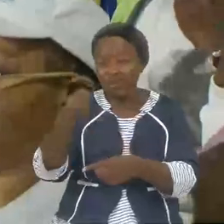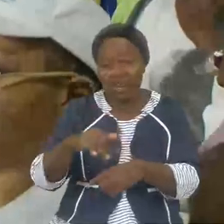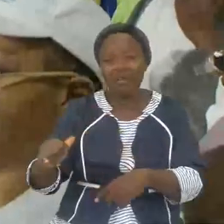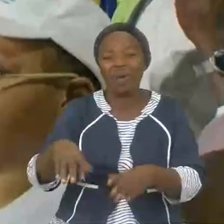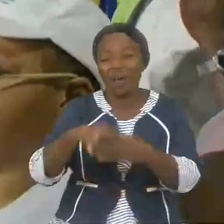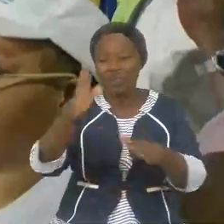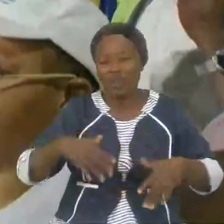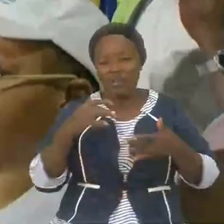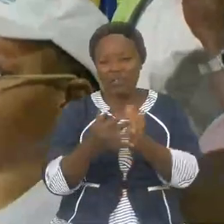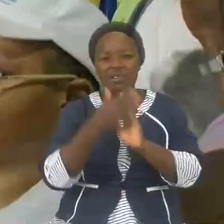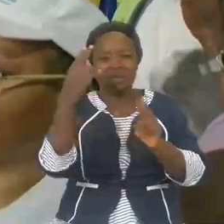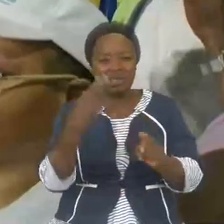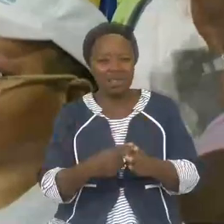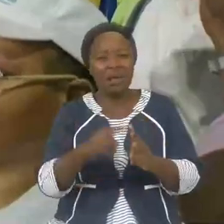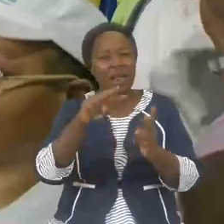nom de Jésus-Christ.